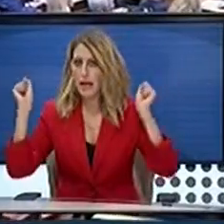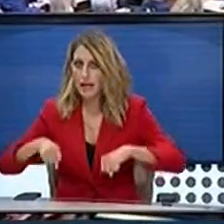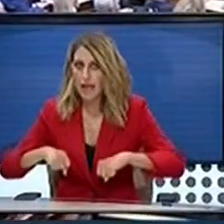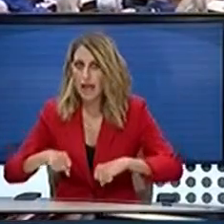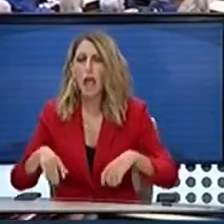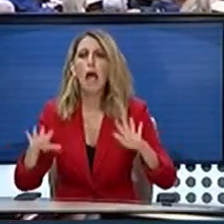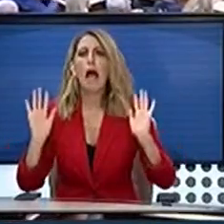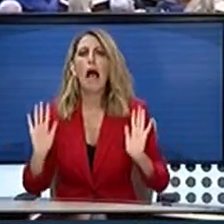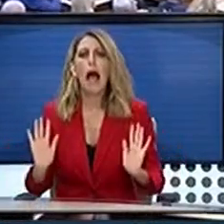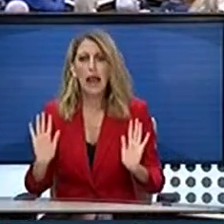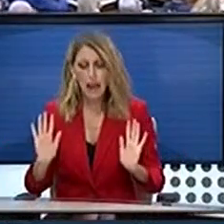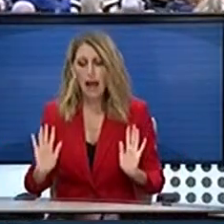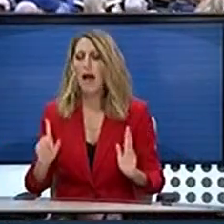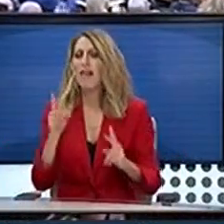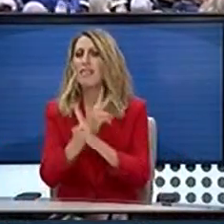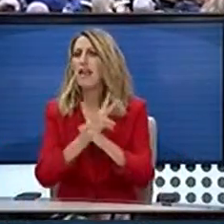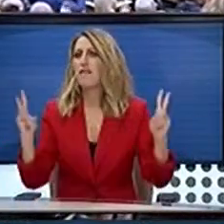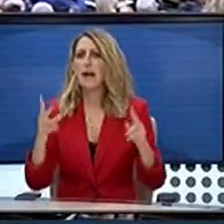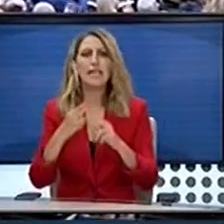δελτία μιας μυστικής υπηρεσίας.